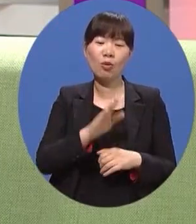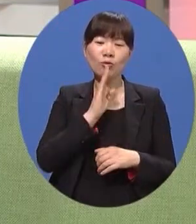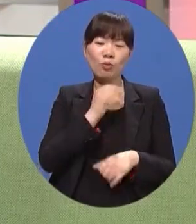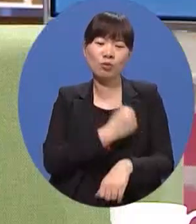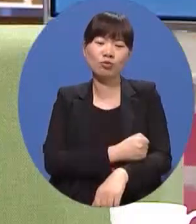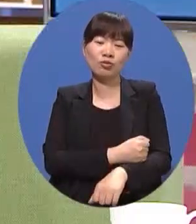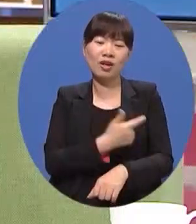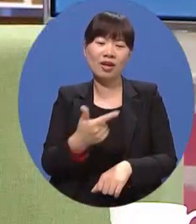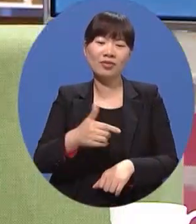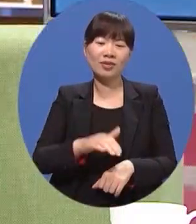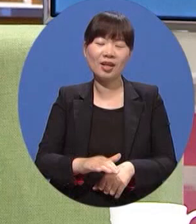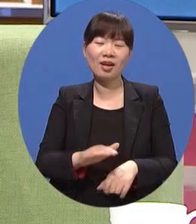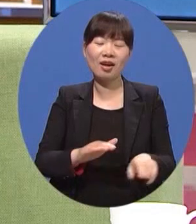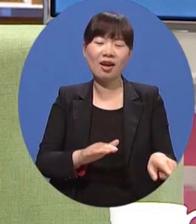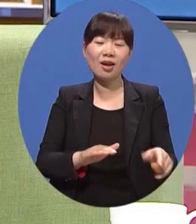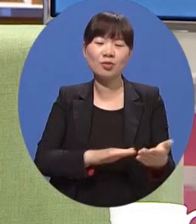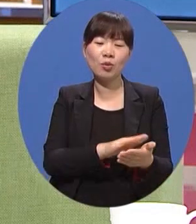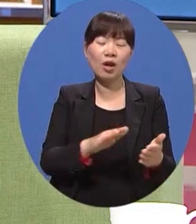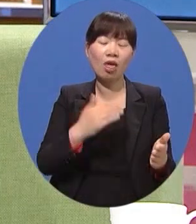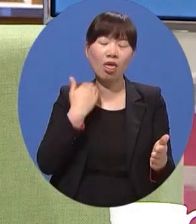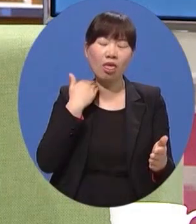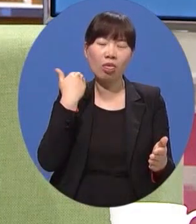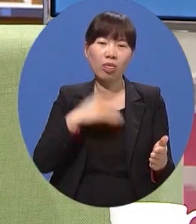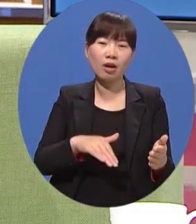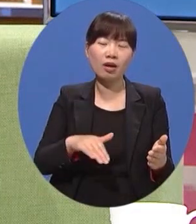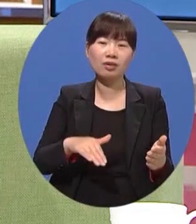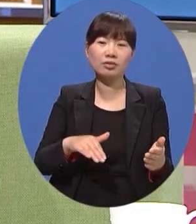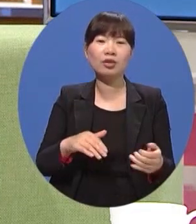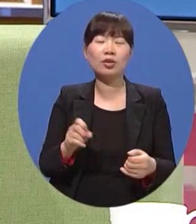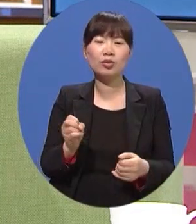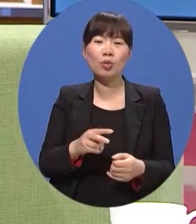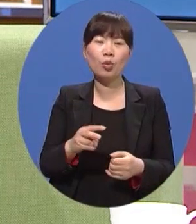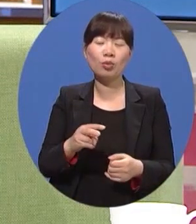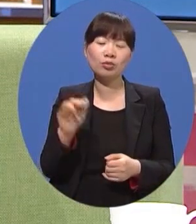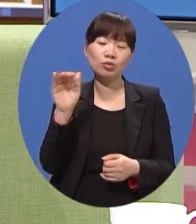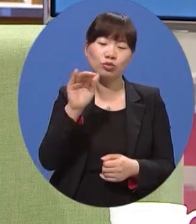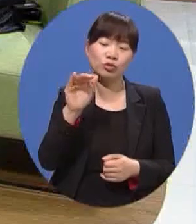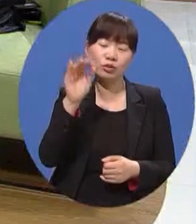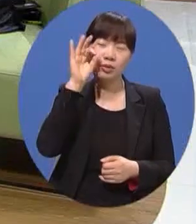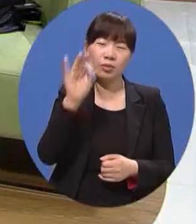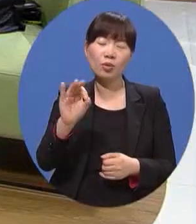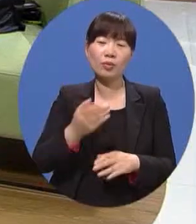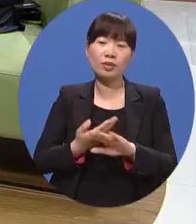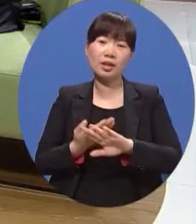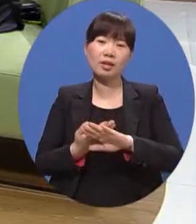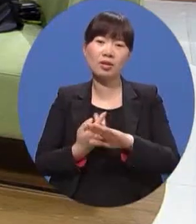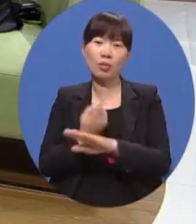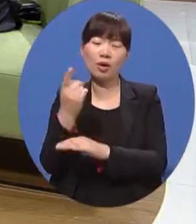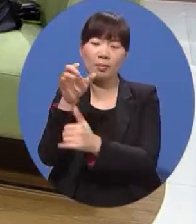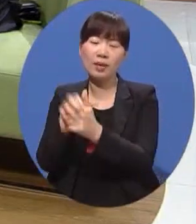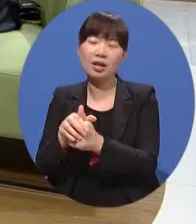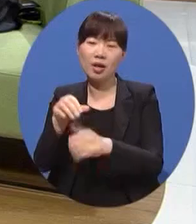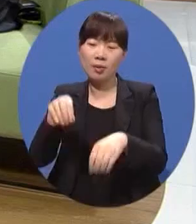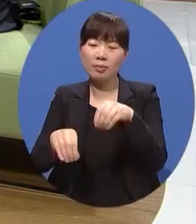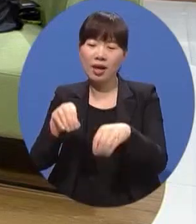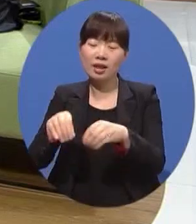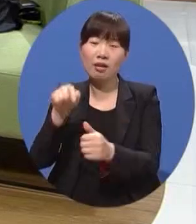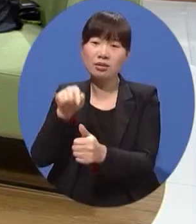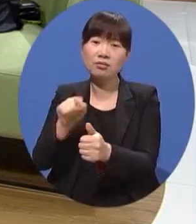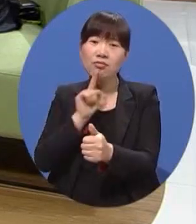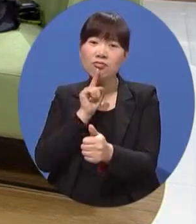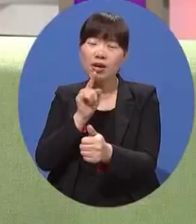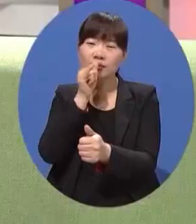애쓰시던데 아이의 놀이 욕구에는 턱없이 부족하고 네. 또 놀이의 질적인 측면에서 또 엄마는 다른 외부에 맡겨서 발레도 시키고 이렇게